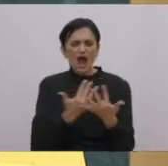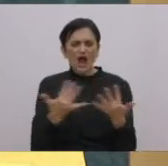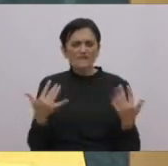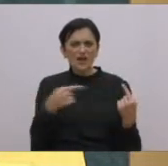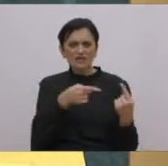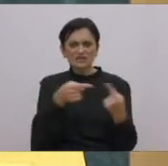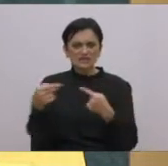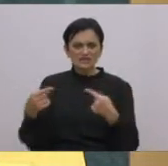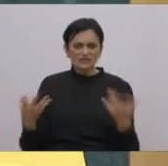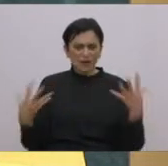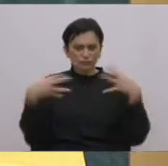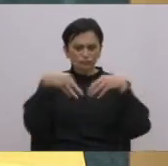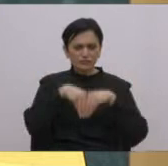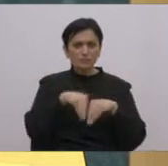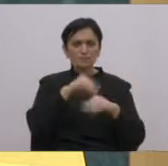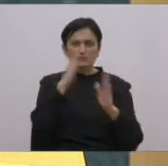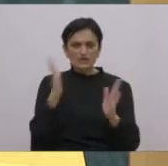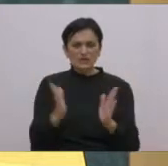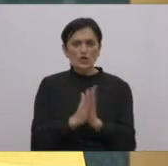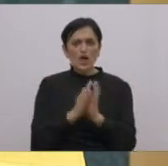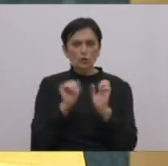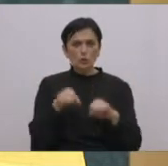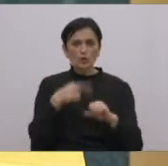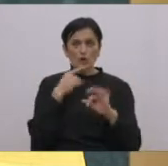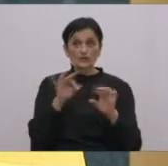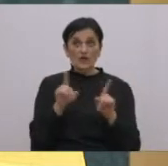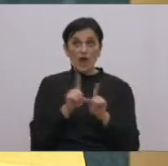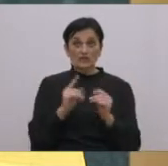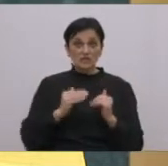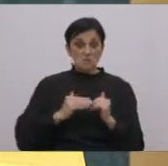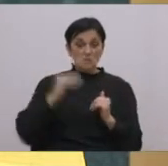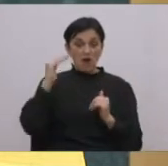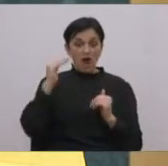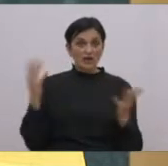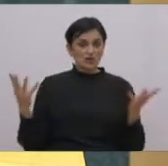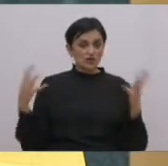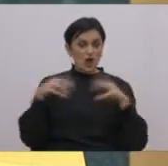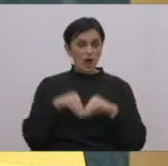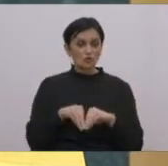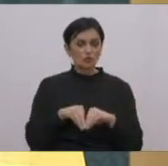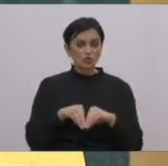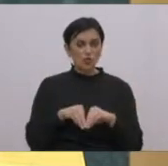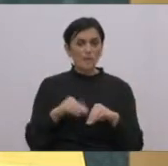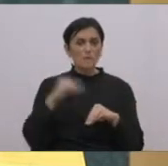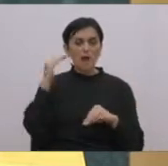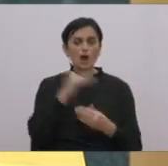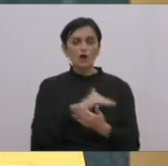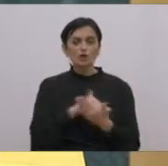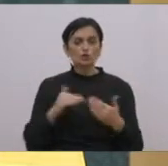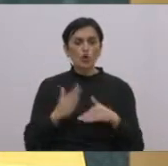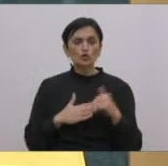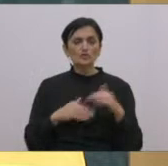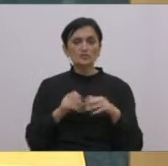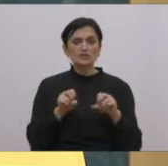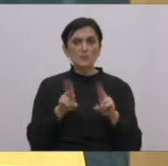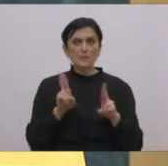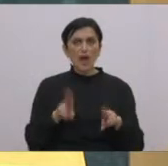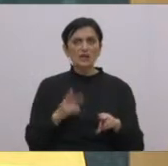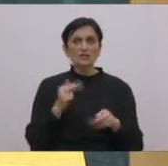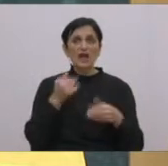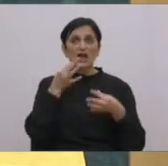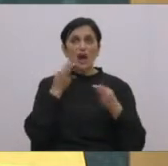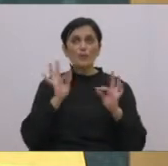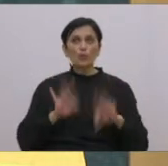სხვა. მთლიანობაში შეიძლება ითქვას, რომ ასეთი მაღალი ჩართულობა, ასეთი მაღალი დონის სპეციალისტების და